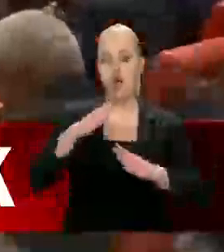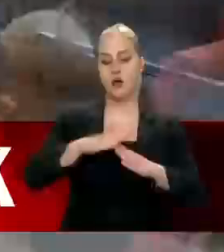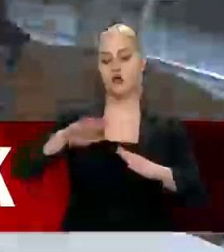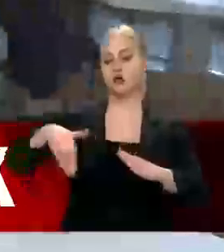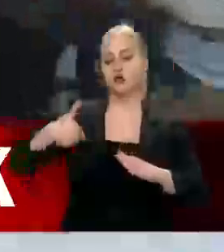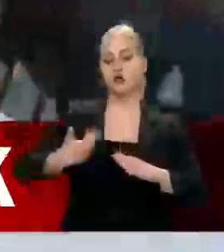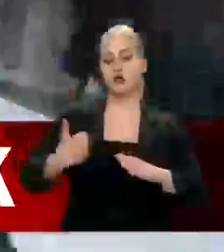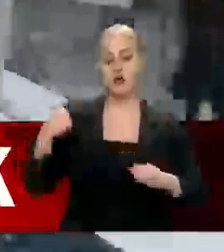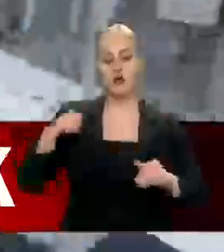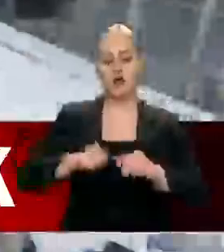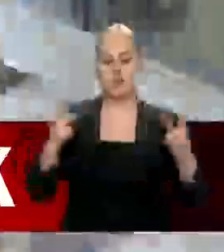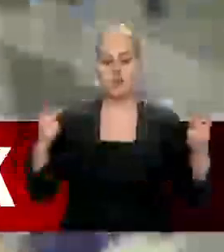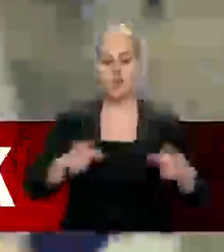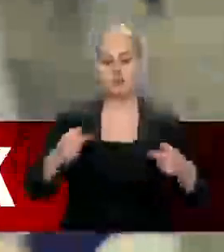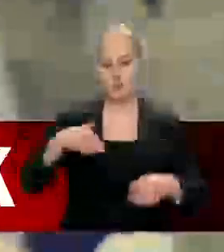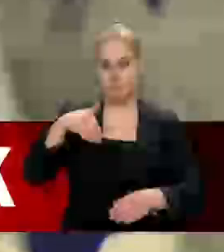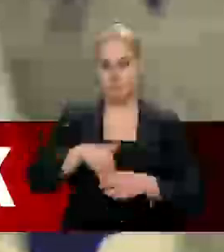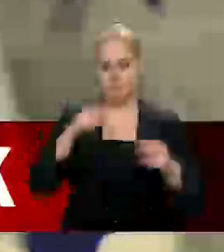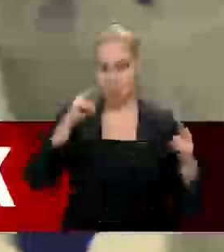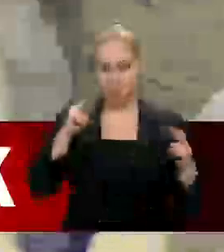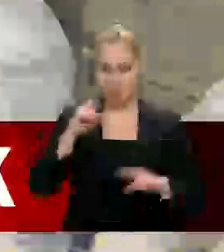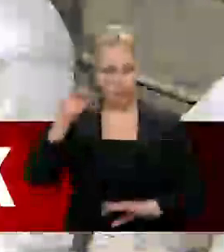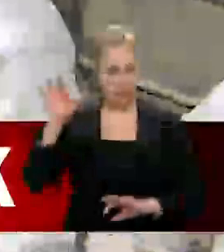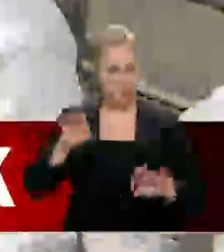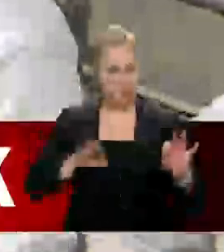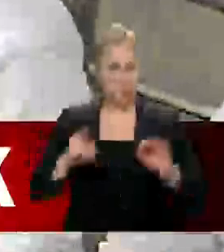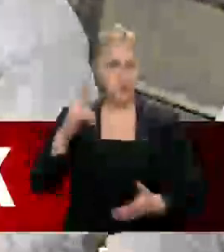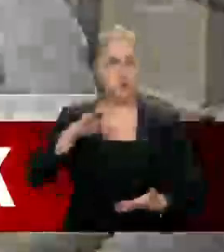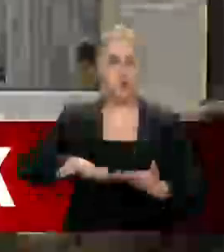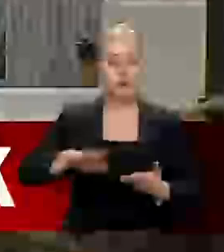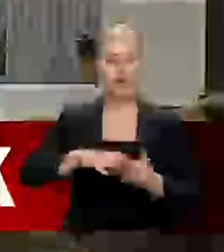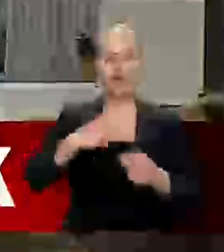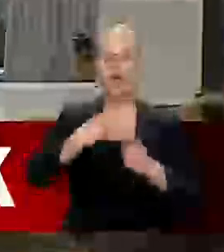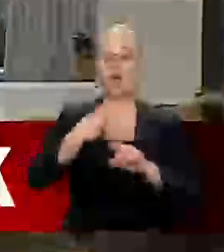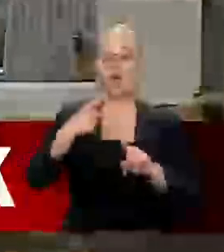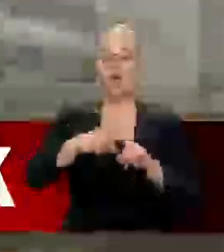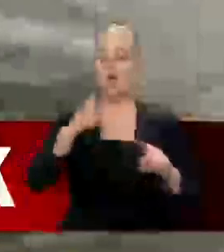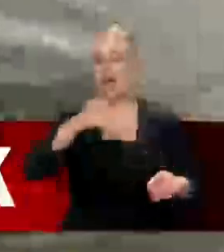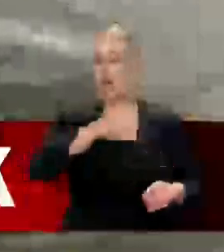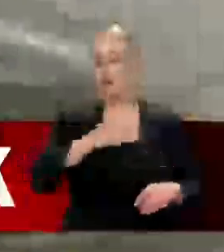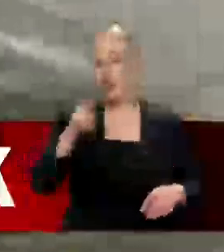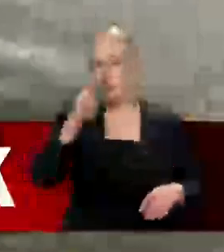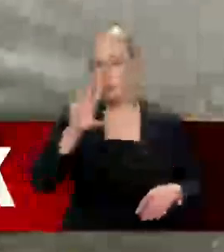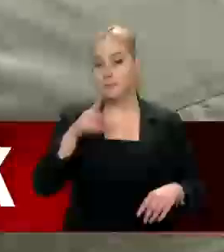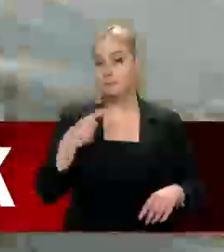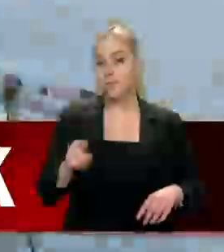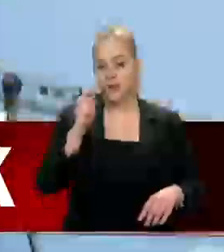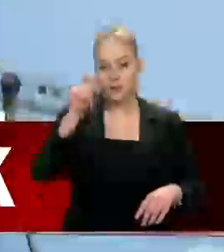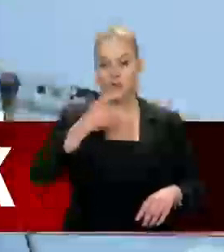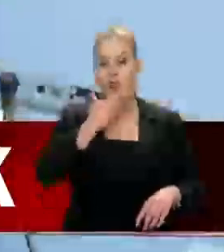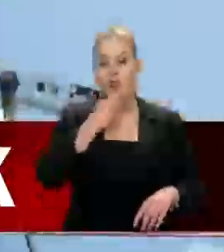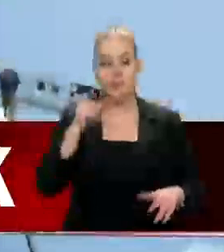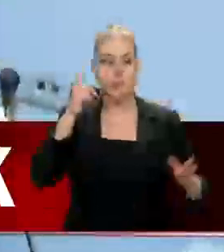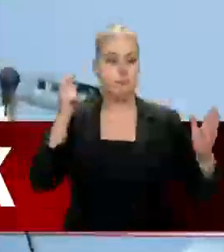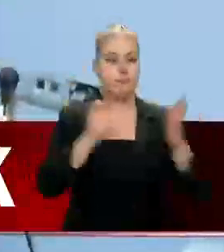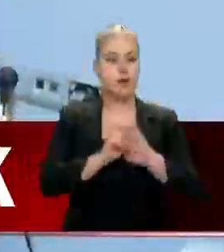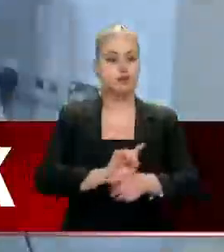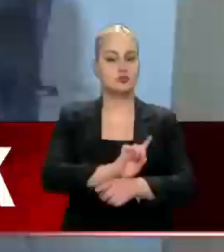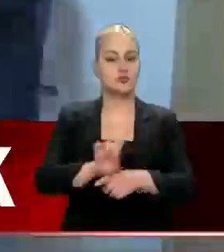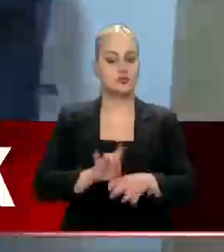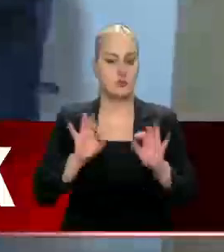mesaiye başlayacak olan mecliste görüşmesi planlanan ilk düzenleme EYT yaklaşık 2 milyon 250 bin kişi için emeklilik başvurusu